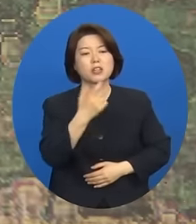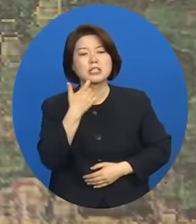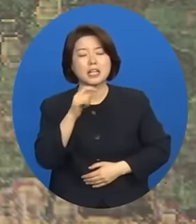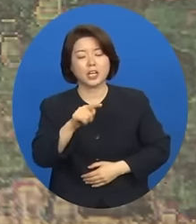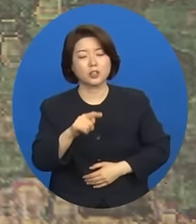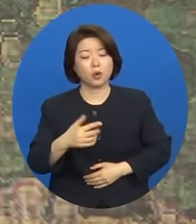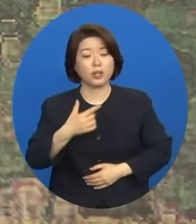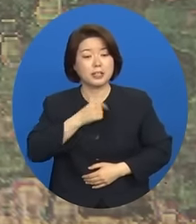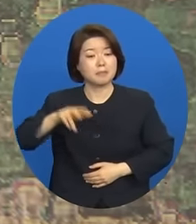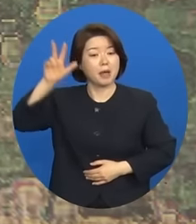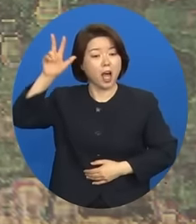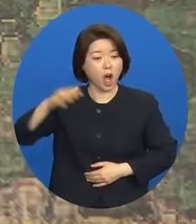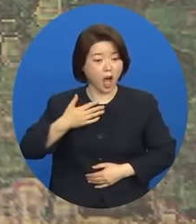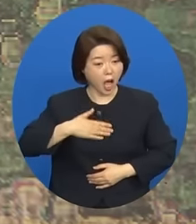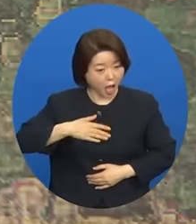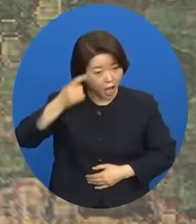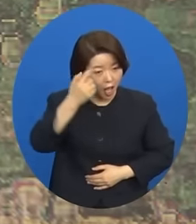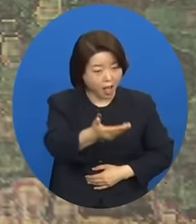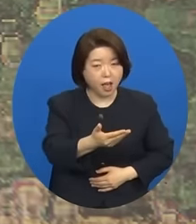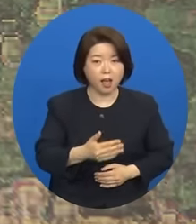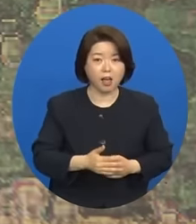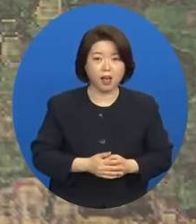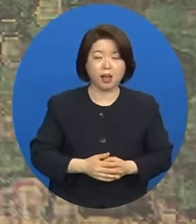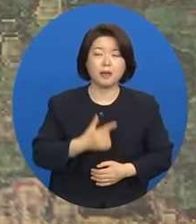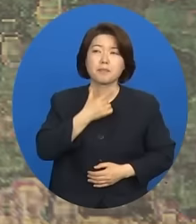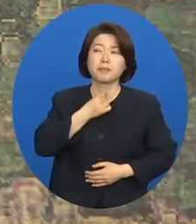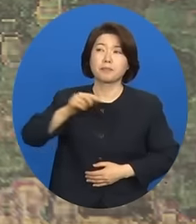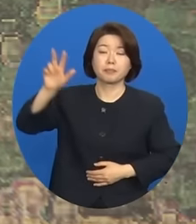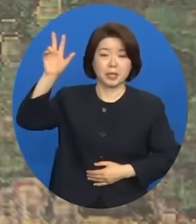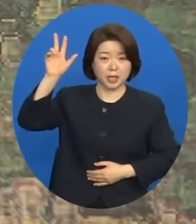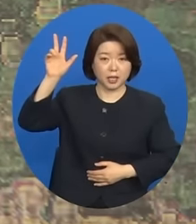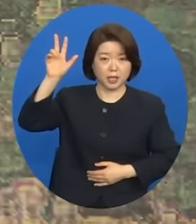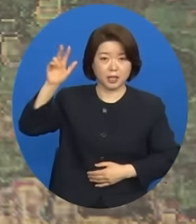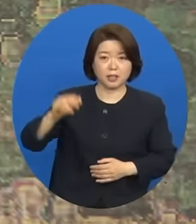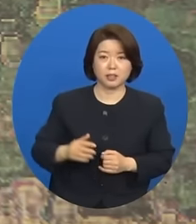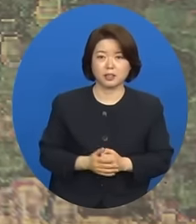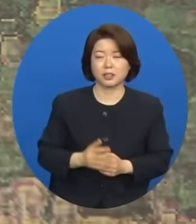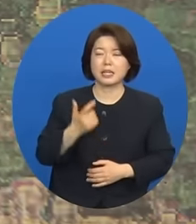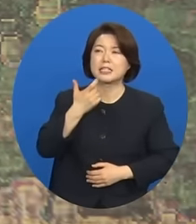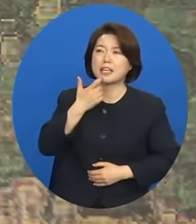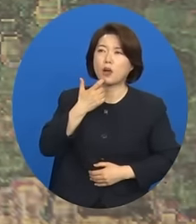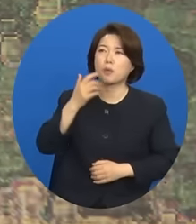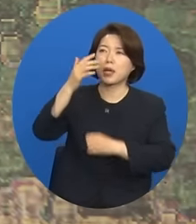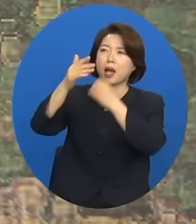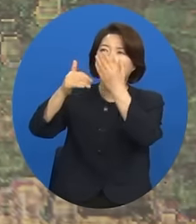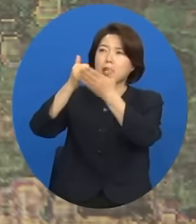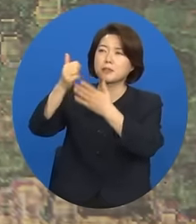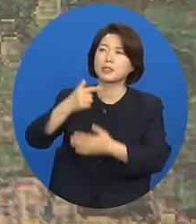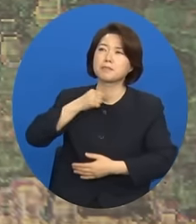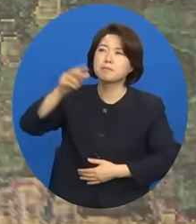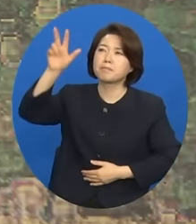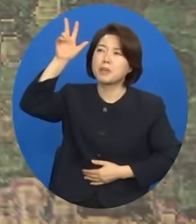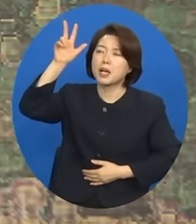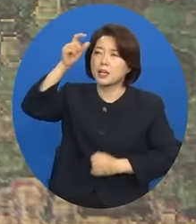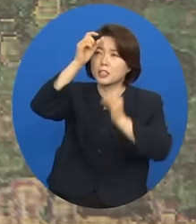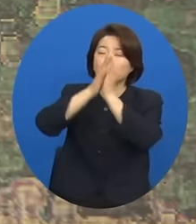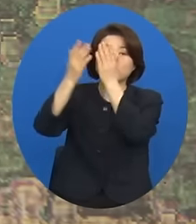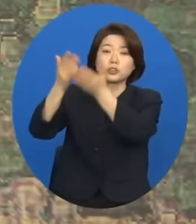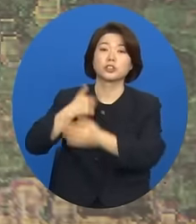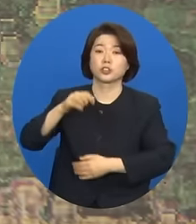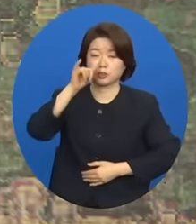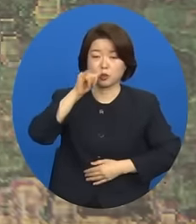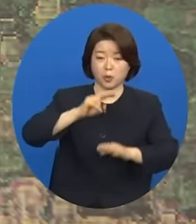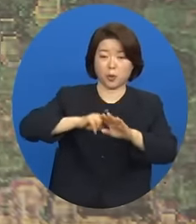서원했던 거 기억나니? 서원. 야곱이 서원을 했었습니다. 베델에서. 자, 무슨 얘기를